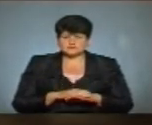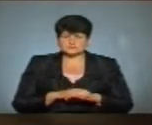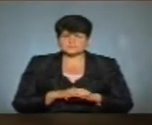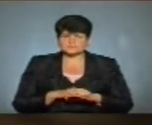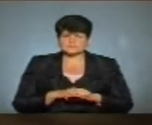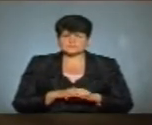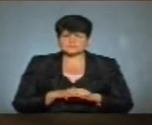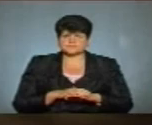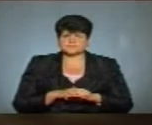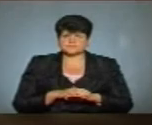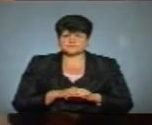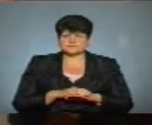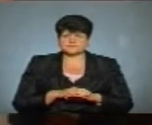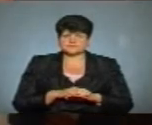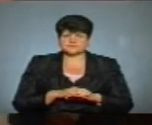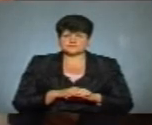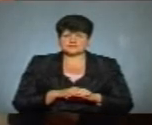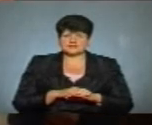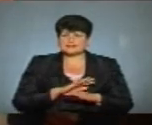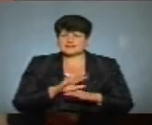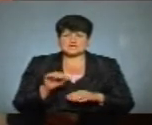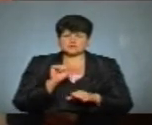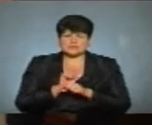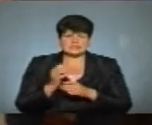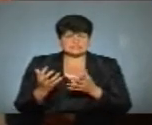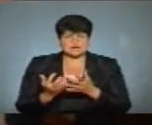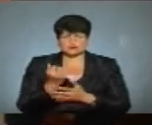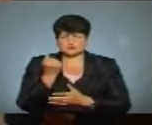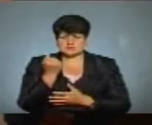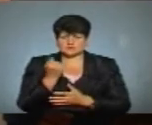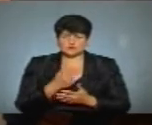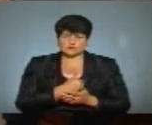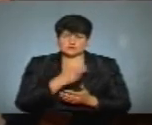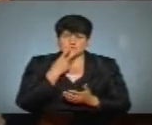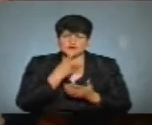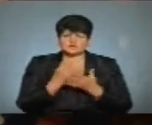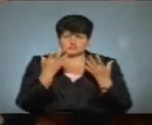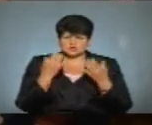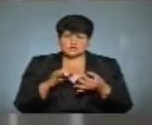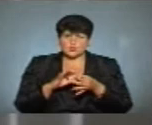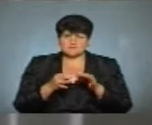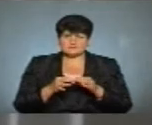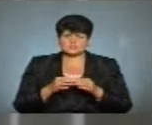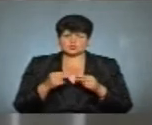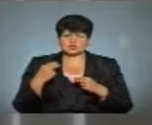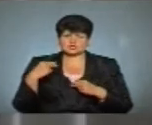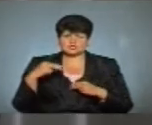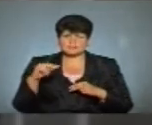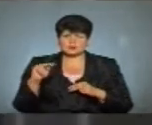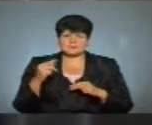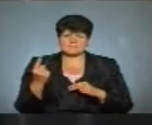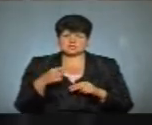капітан олімпійської збірної. Тому не зупиняйтесь на досягнутому. Хочу бачити ще олімпійського чемпіона, перше місце. Орден за